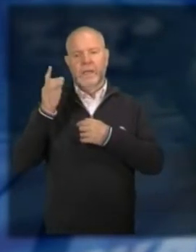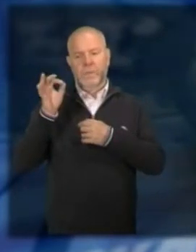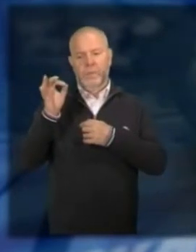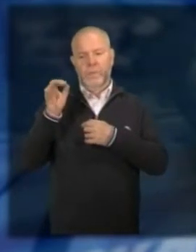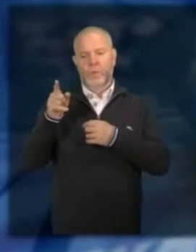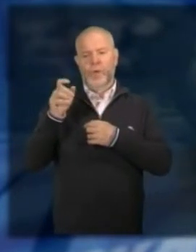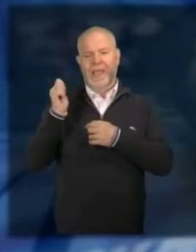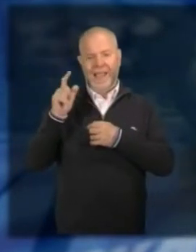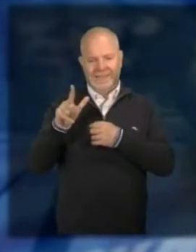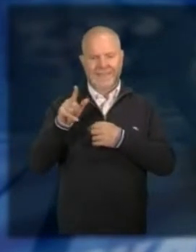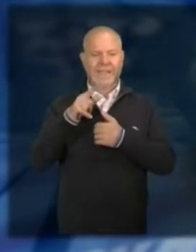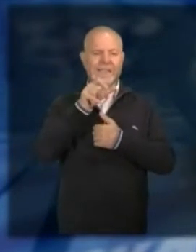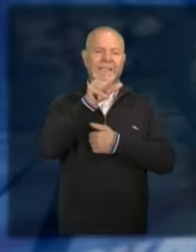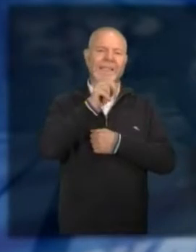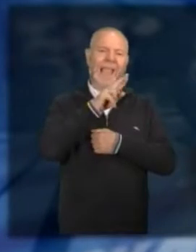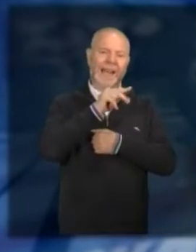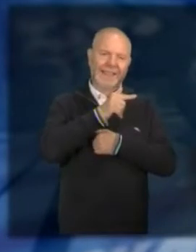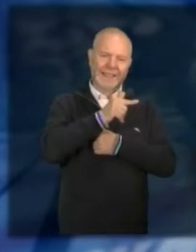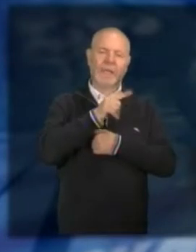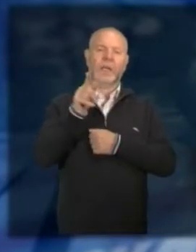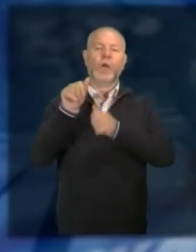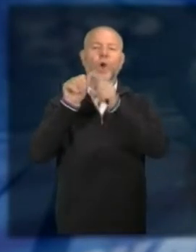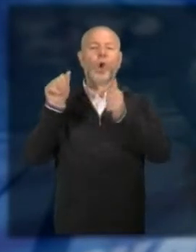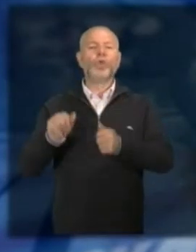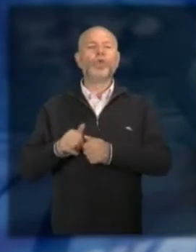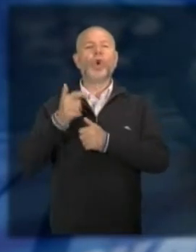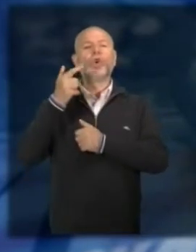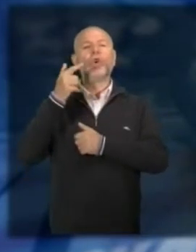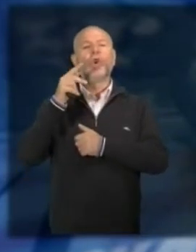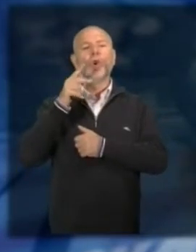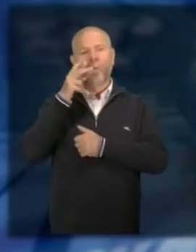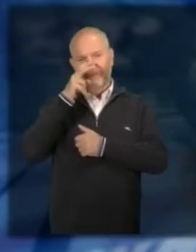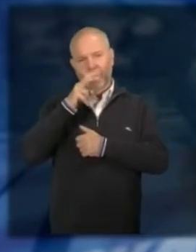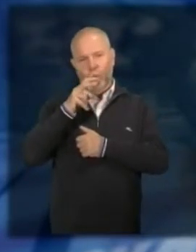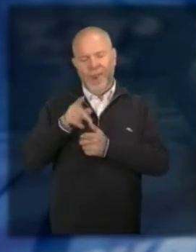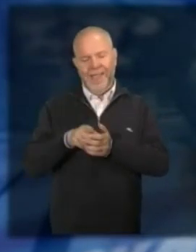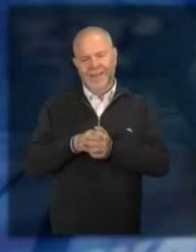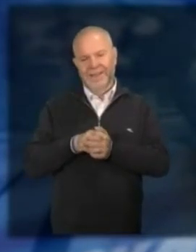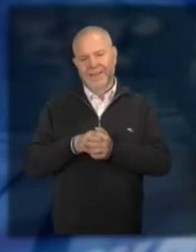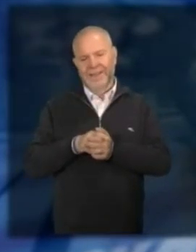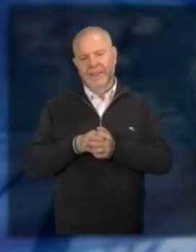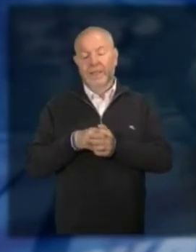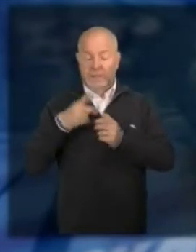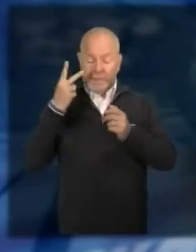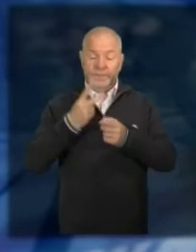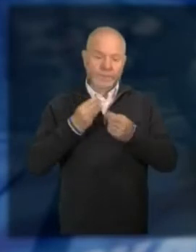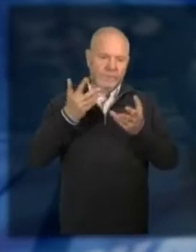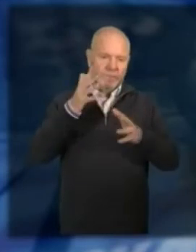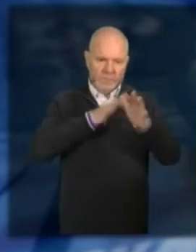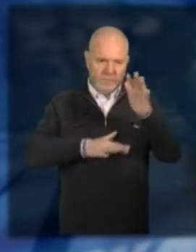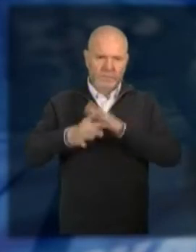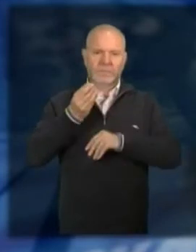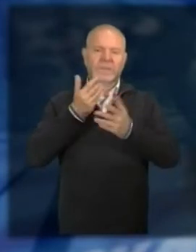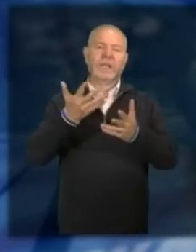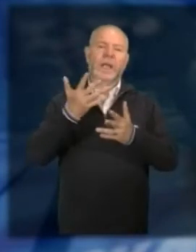Viola, associazionismo e tutti i soggetti, gestori dei locali, scuole, per fare formazione, informazione e